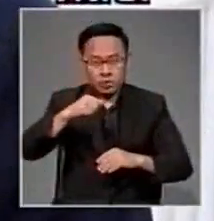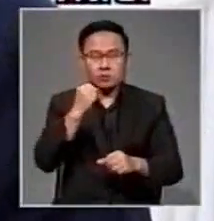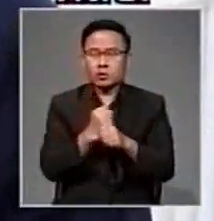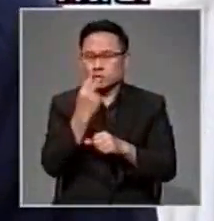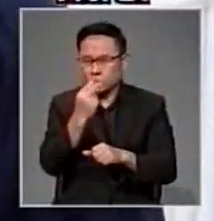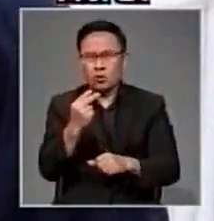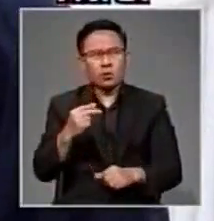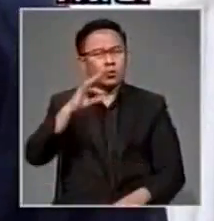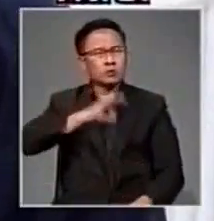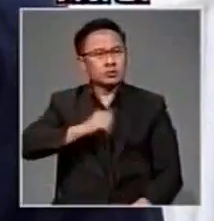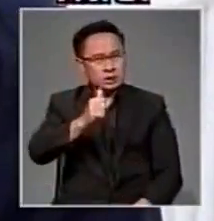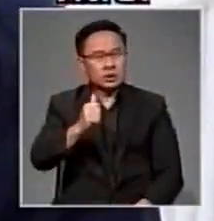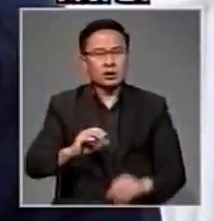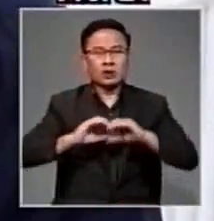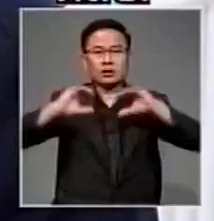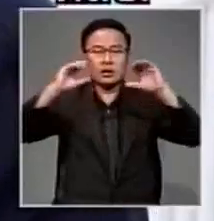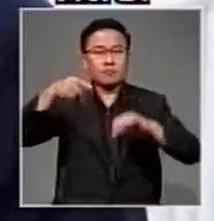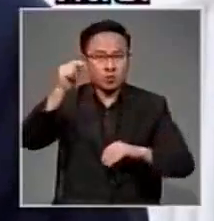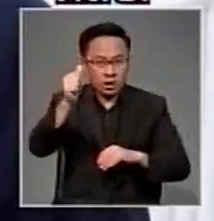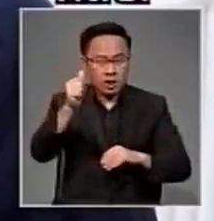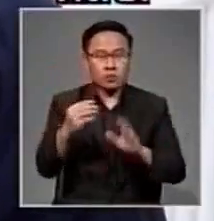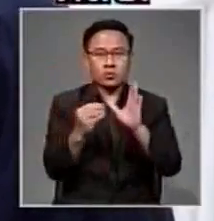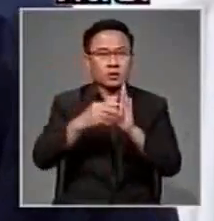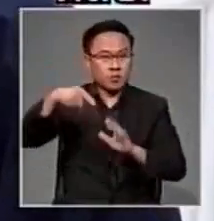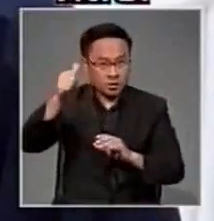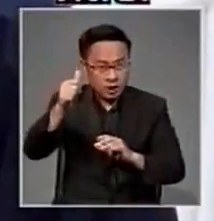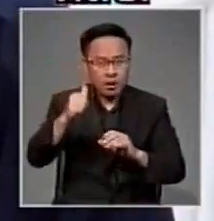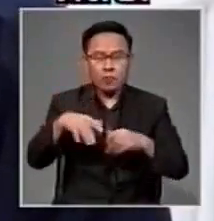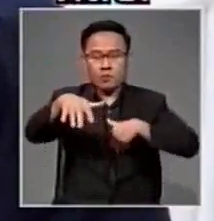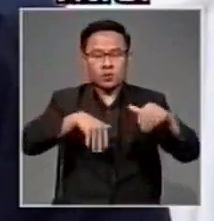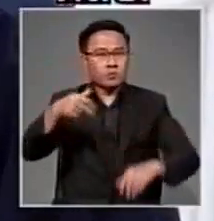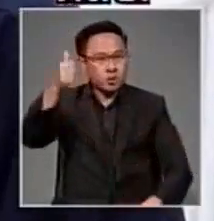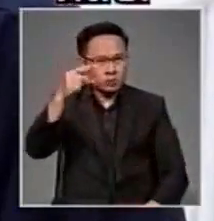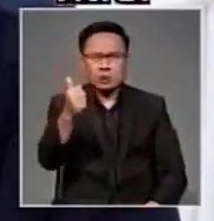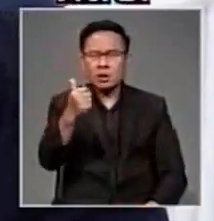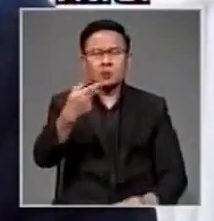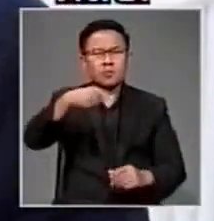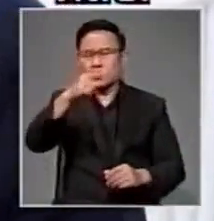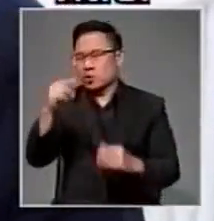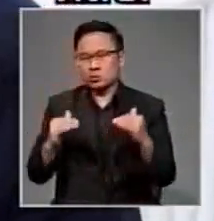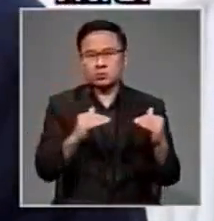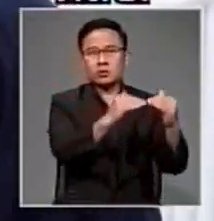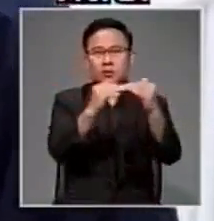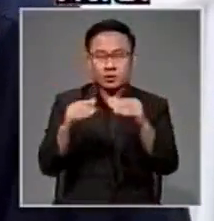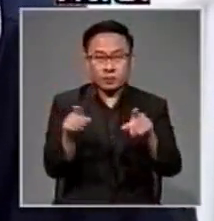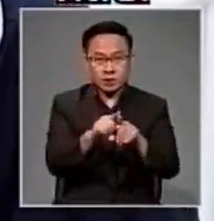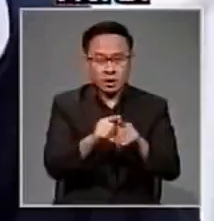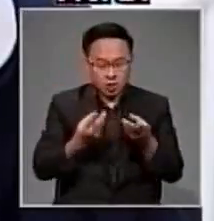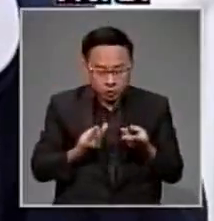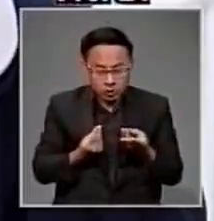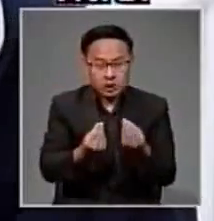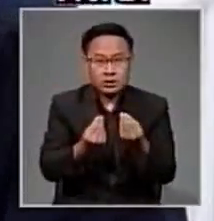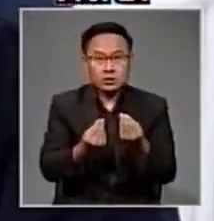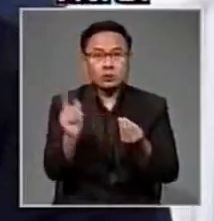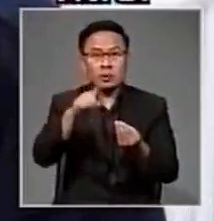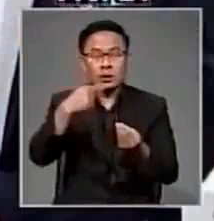าถ้ามันถ้าเขื่อนเสร็จบ้านสวยนี่มันทั้งมันได้ประชาชนก็ได้กรุงเทพมหานครก็จะได้เรื่องระบายน้ำทุ